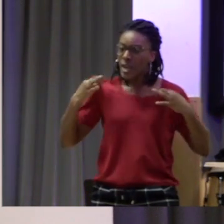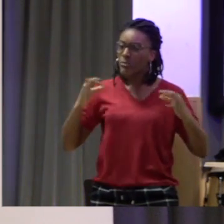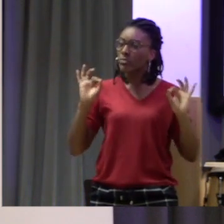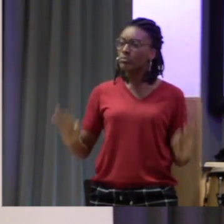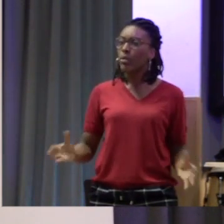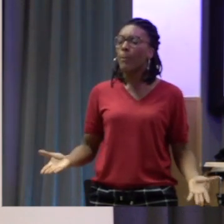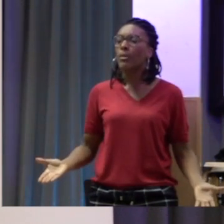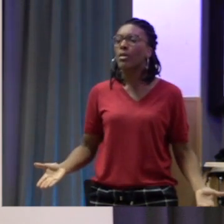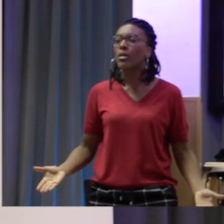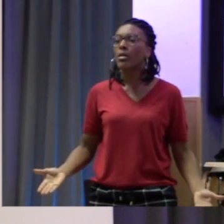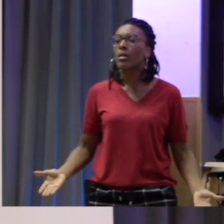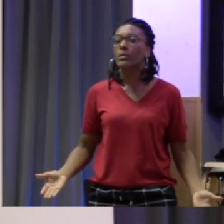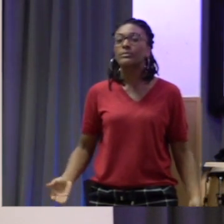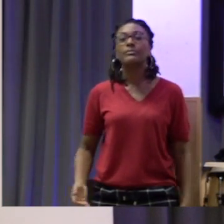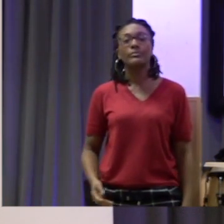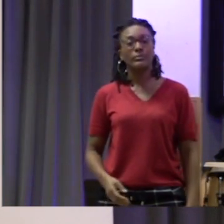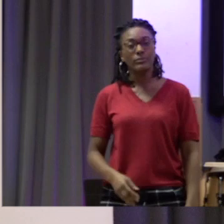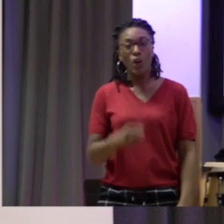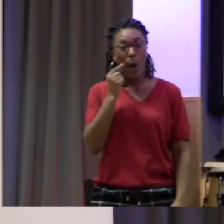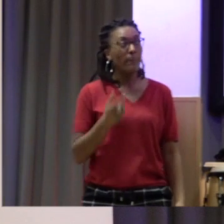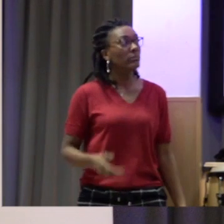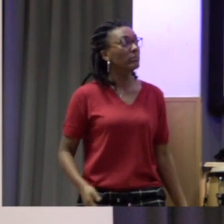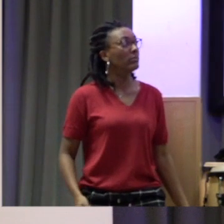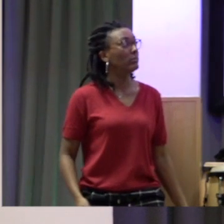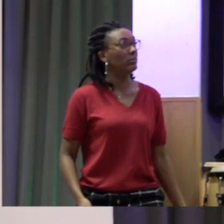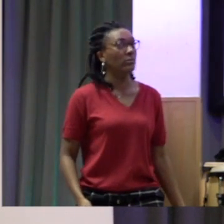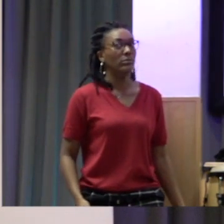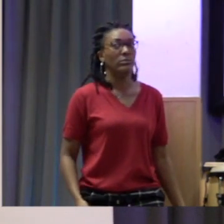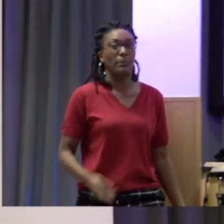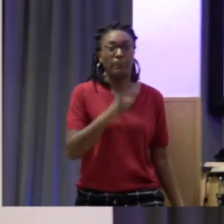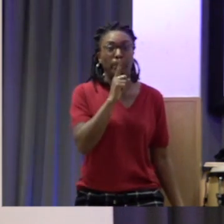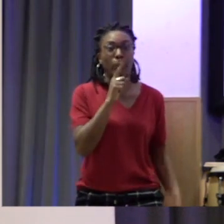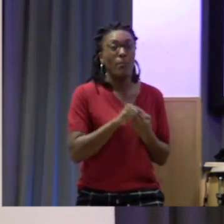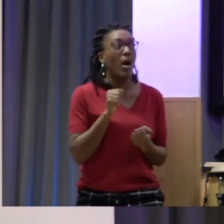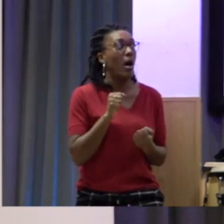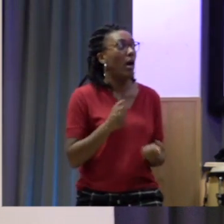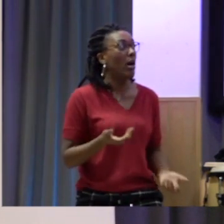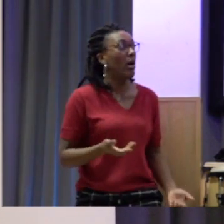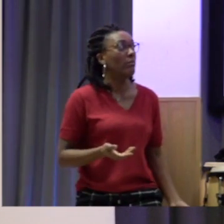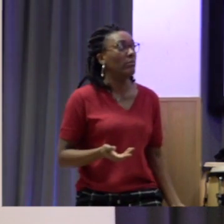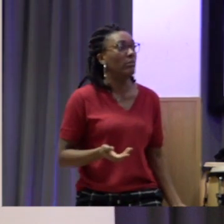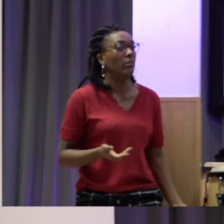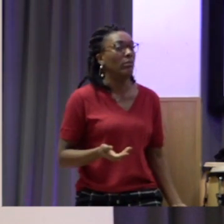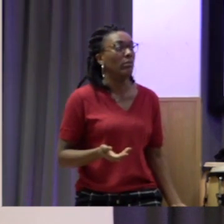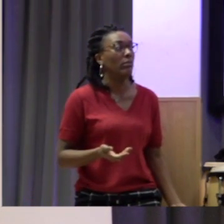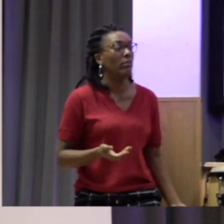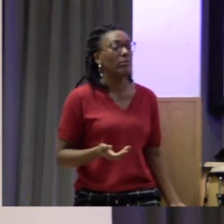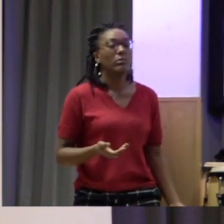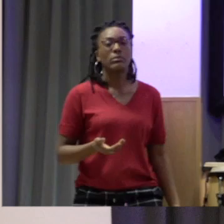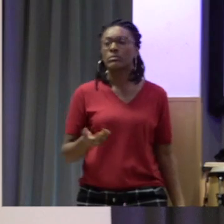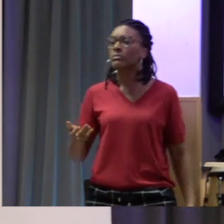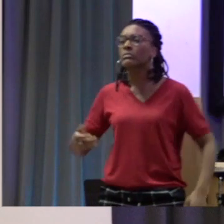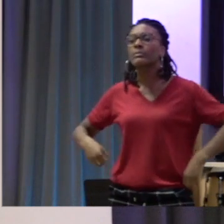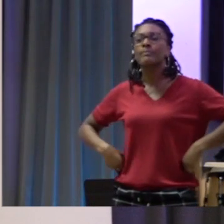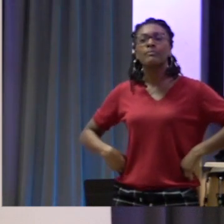dit, eut la bouche fermée, ou la bouche bée, comme disait notre frère dans sa prière. Alors le roi